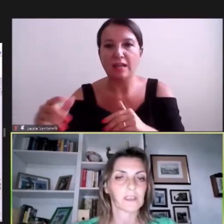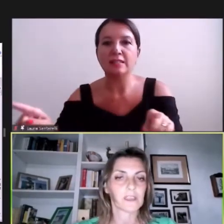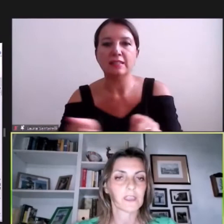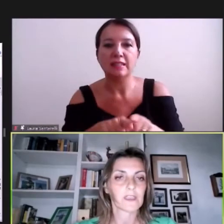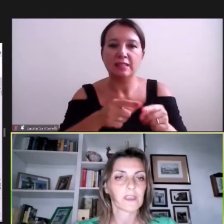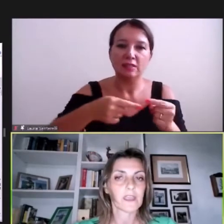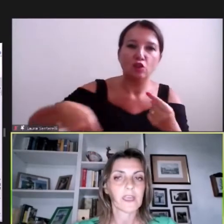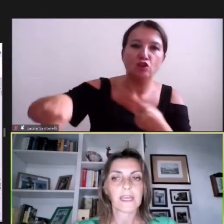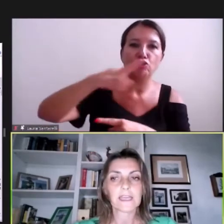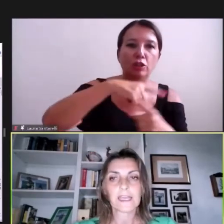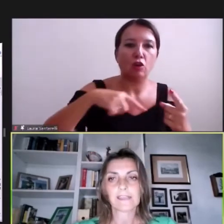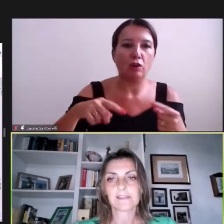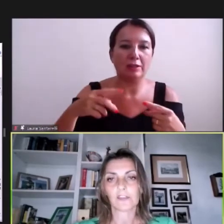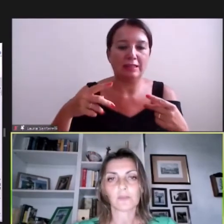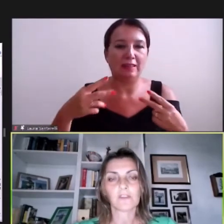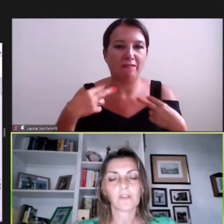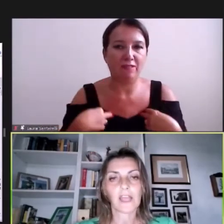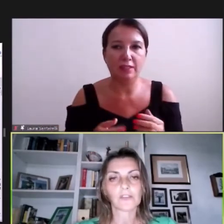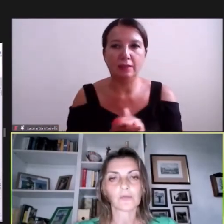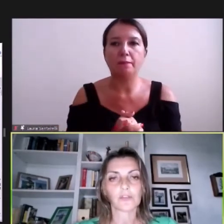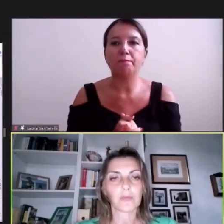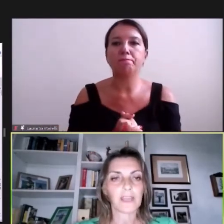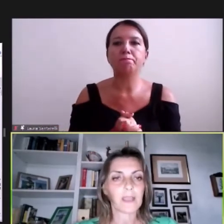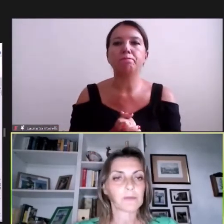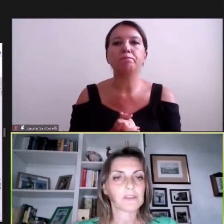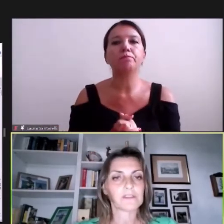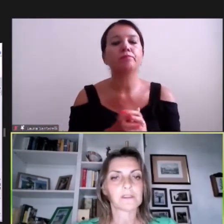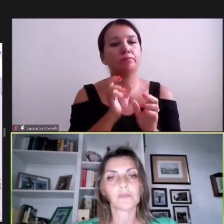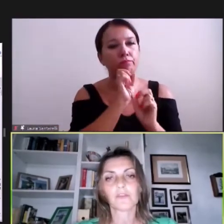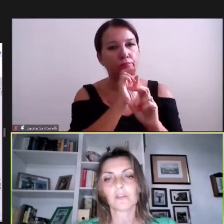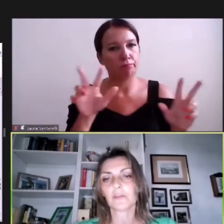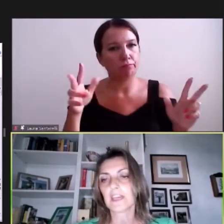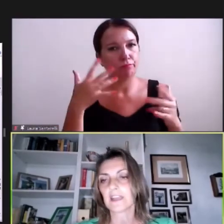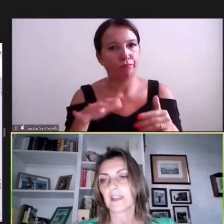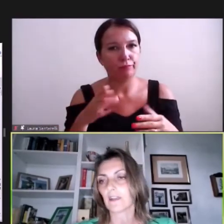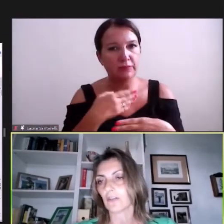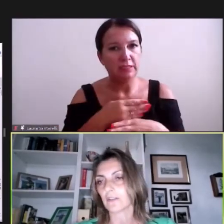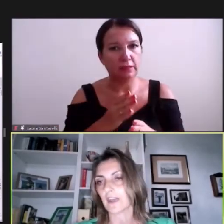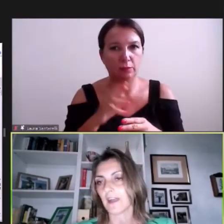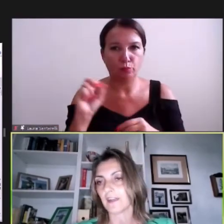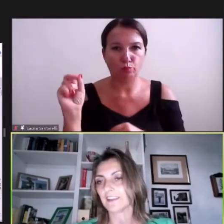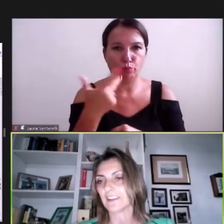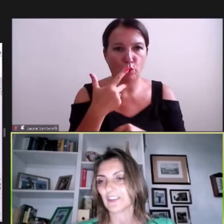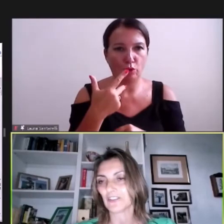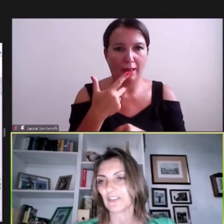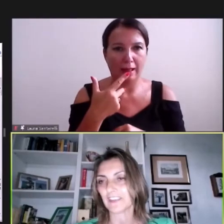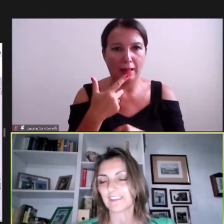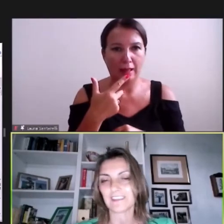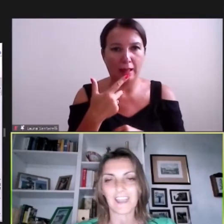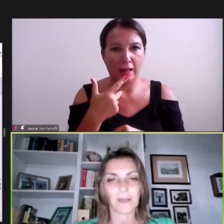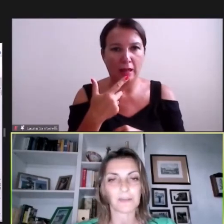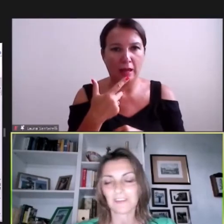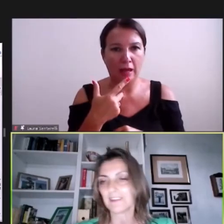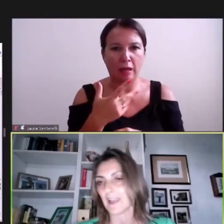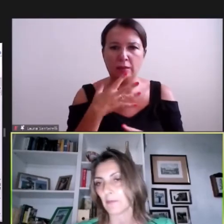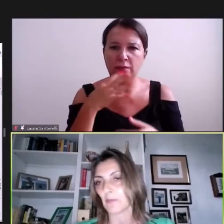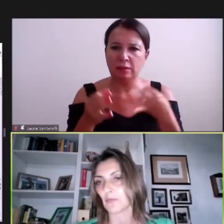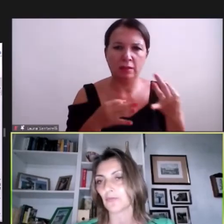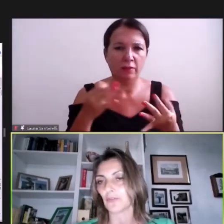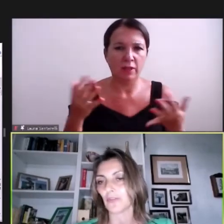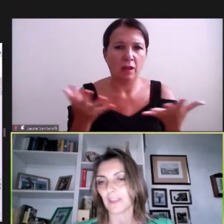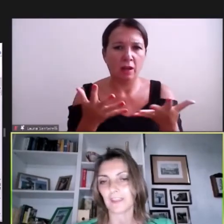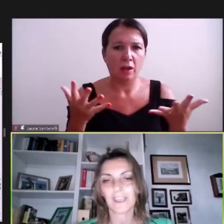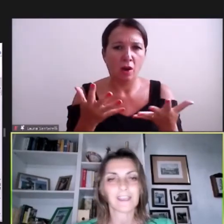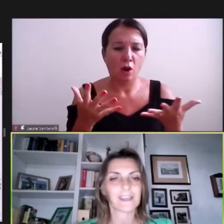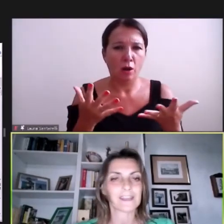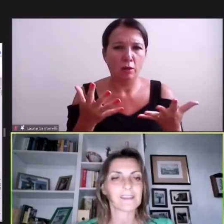vita. È stato menzionato, quando parliamo di distribuzione moderna, cosa intendiamo? Intendiamo